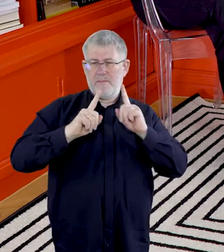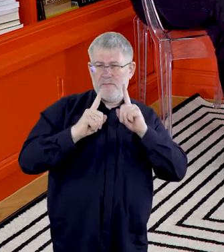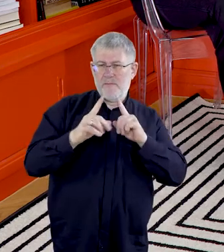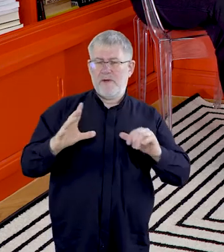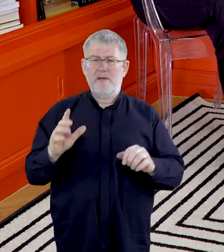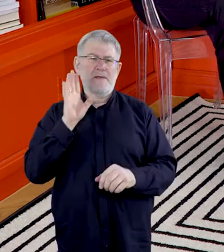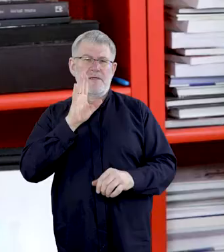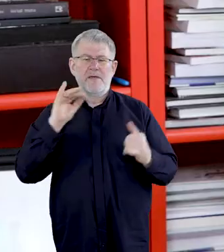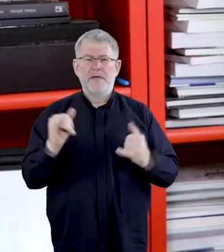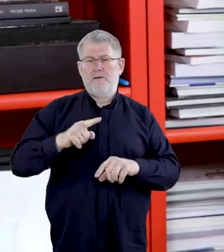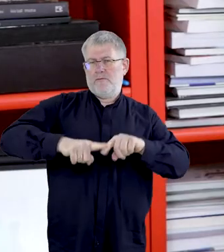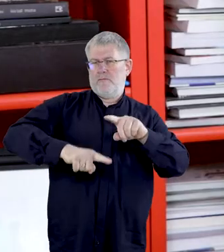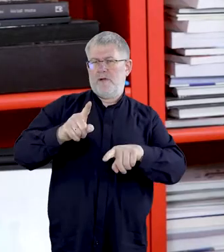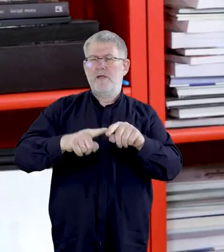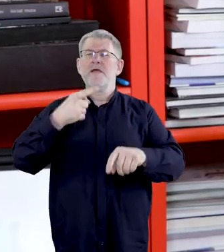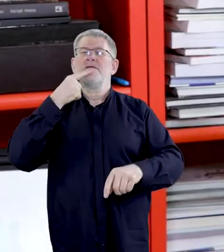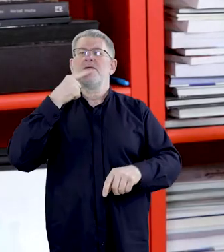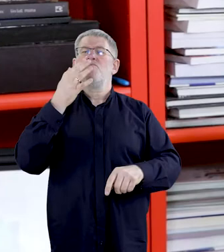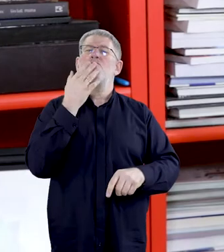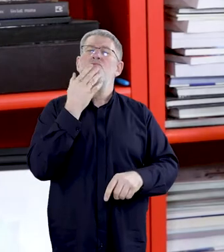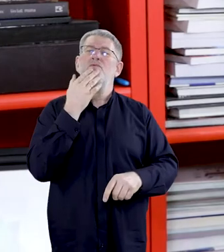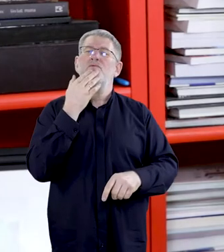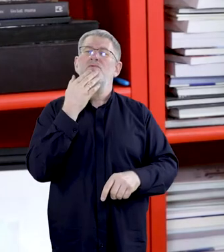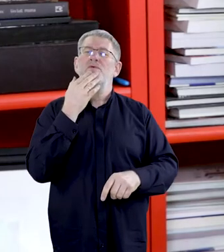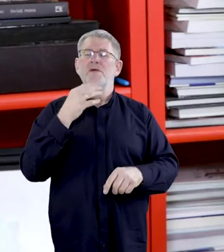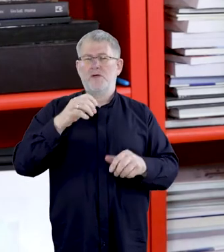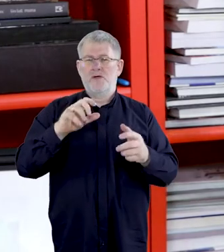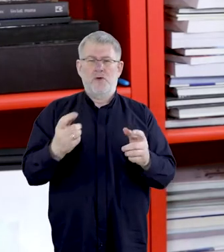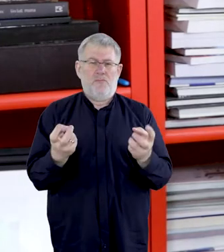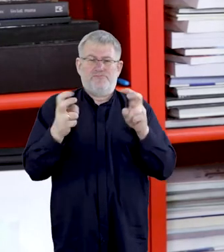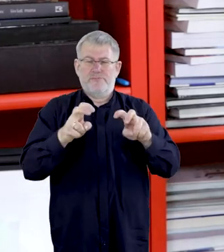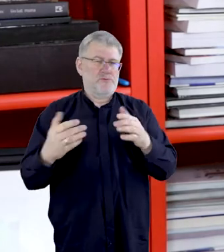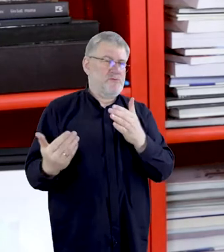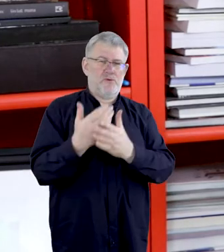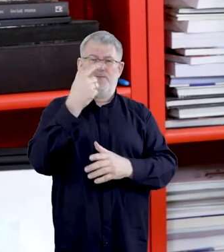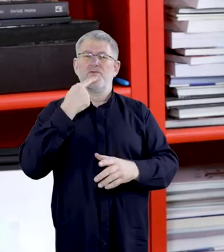jak normalnie w języku mówionym tworzą się nowe słowa, tak